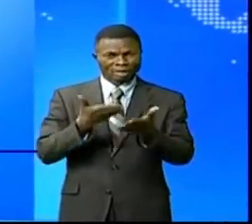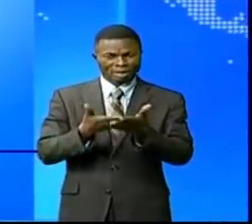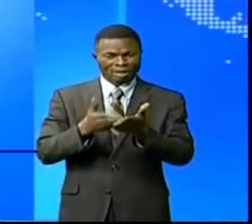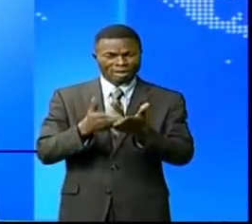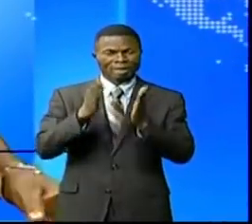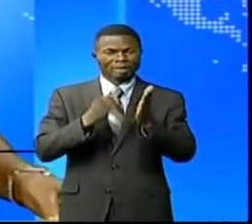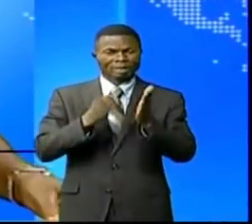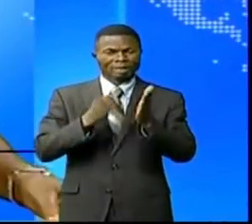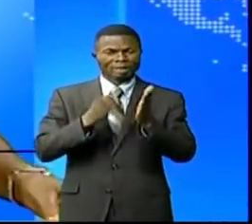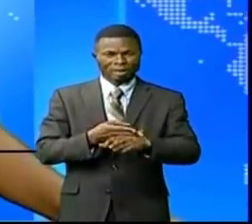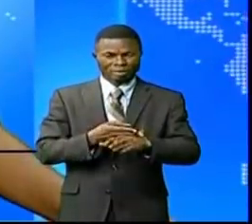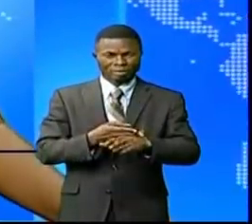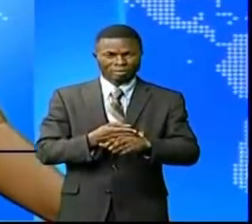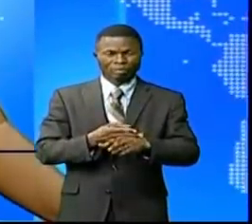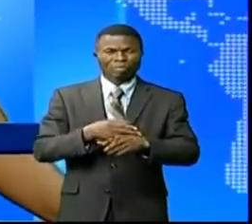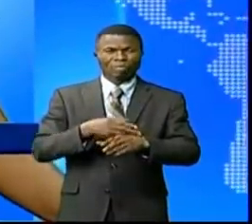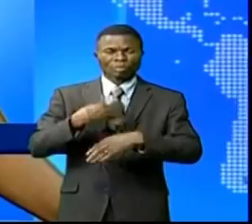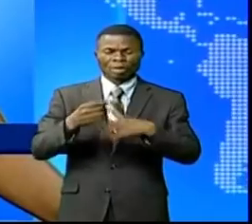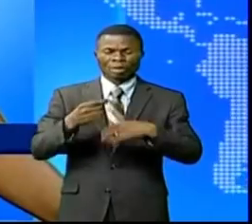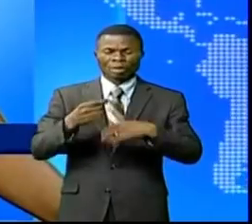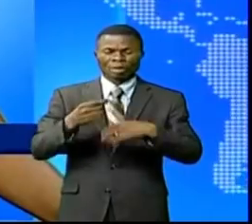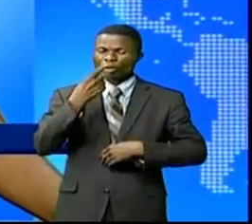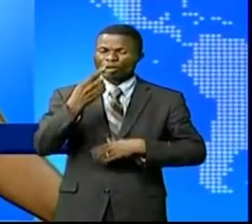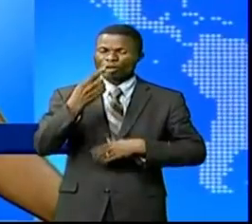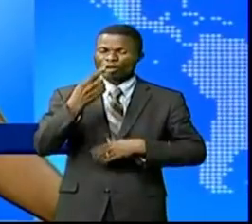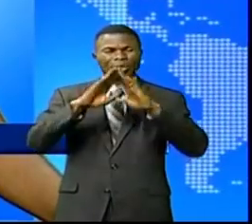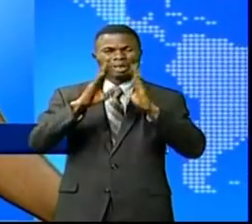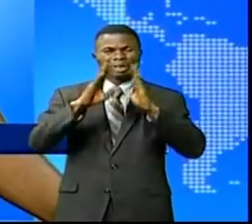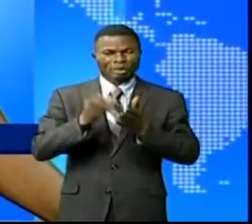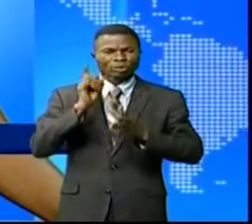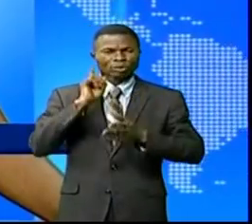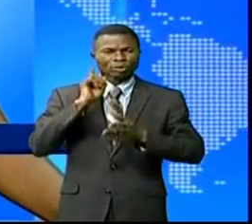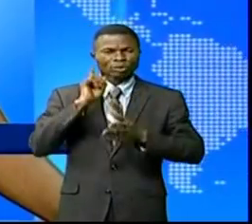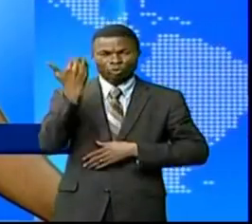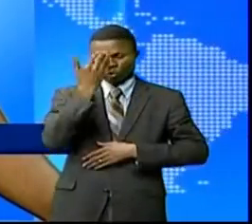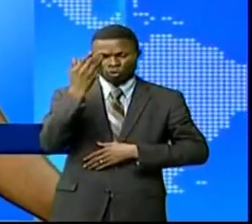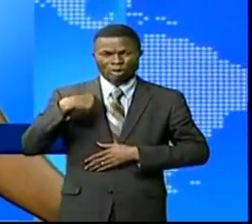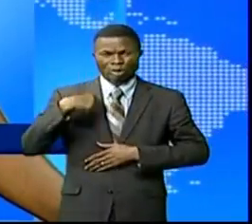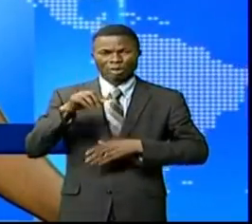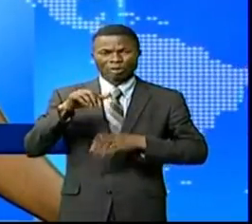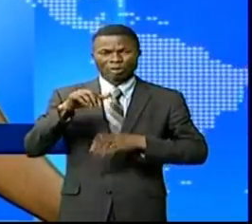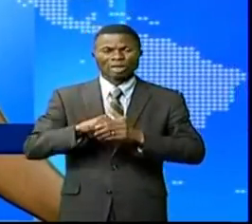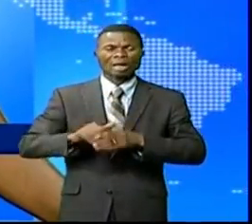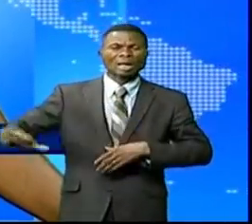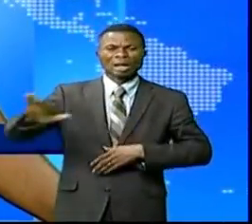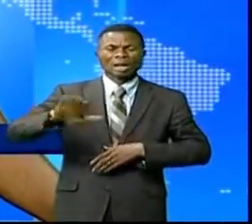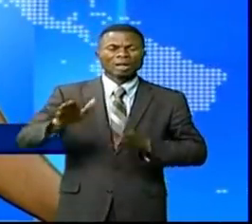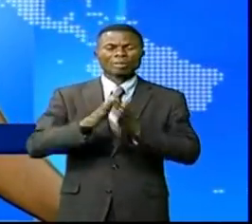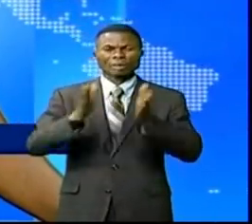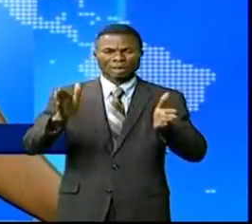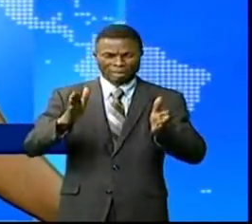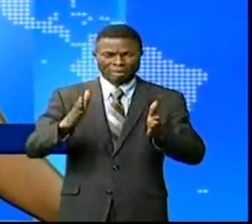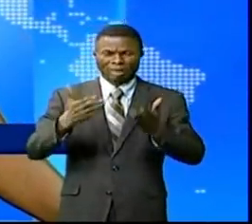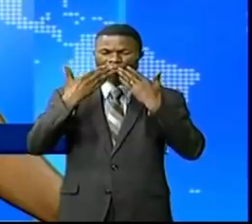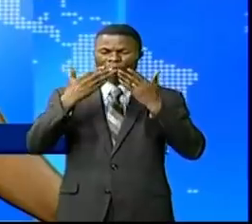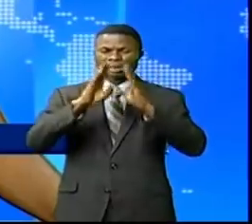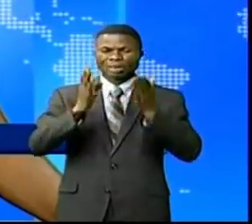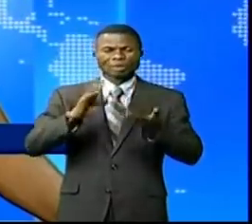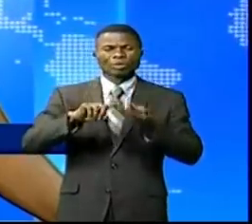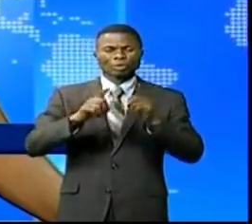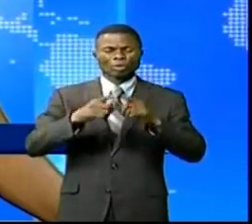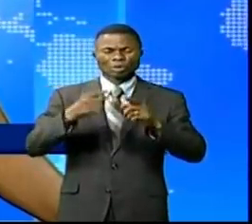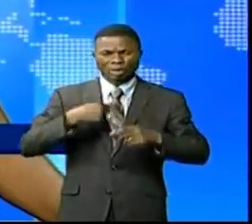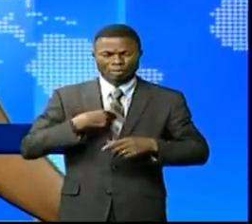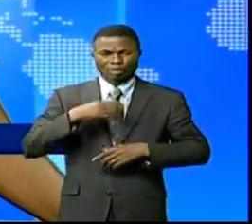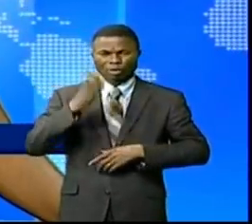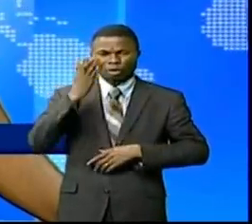cette édition réalisée par Patti Kwedi Rodépanda sous la coordination de Marthe Manganza